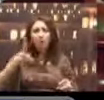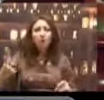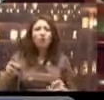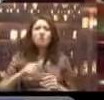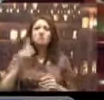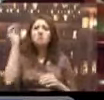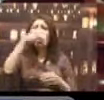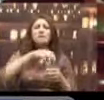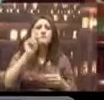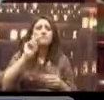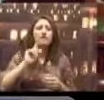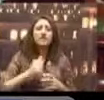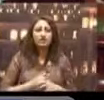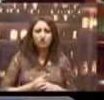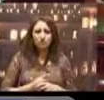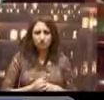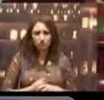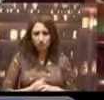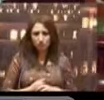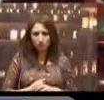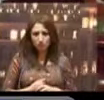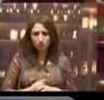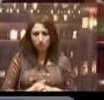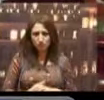الأحداث الكتير اللي بنعيشها دي.